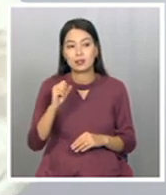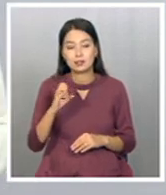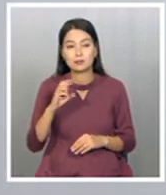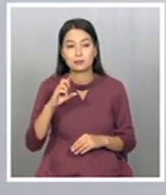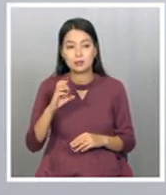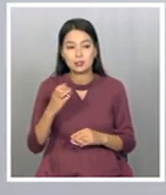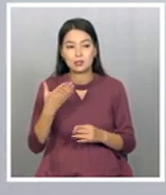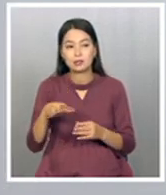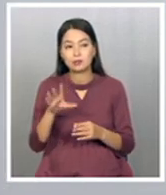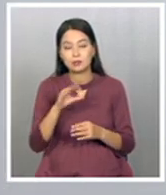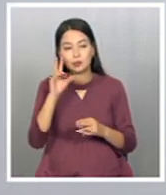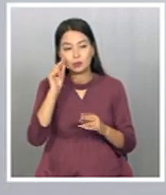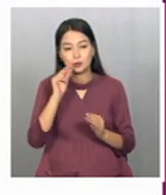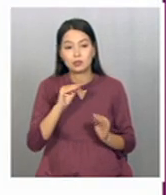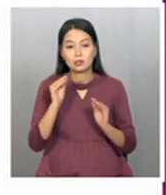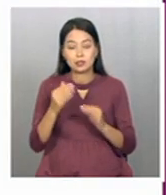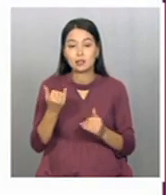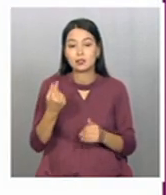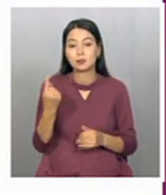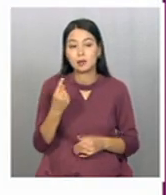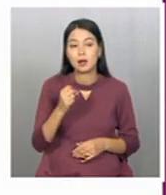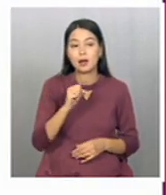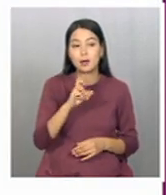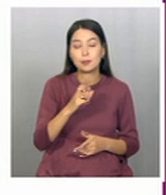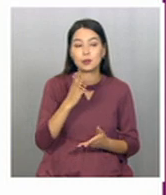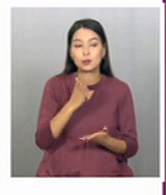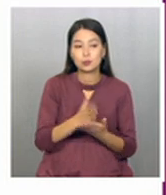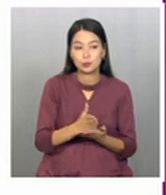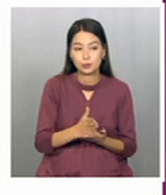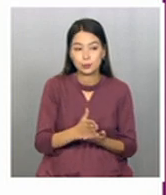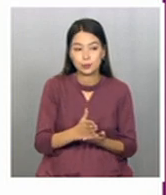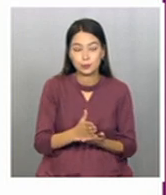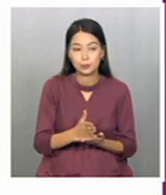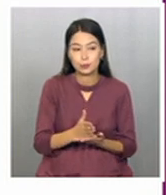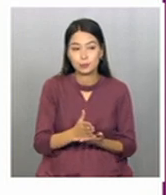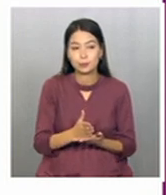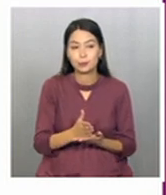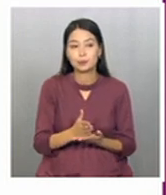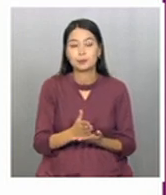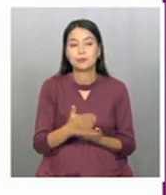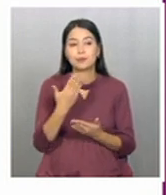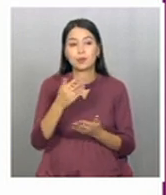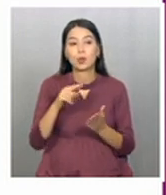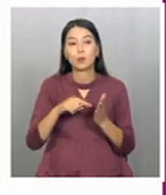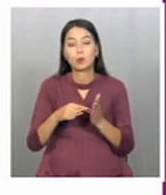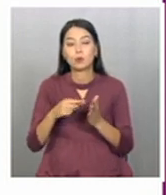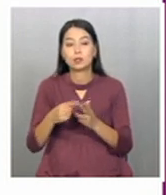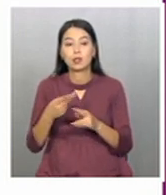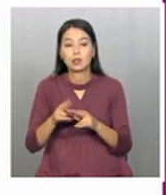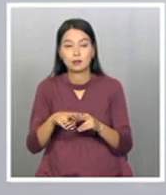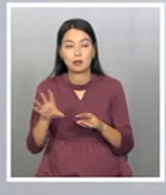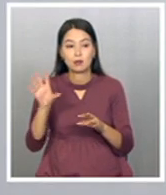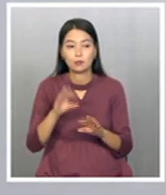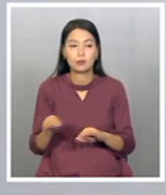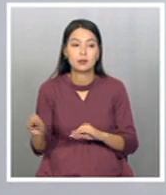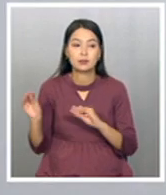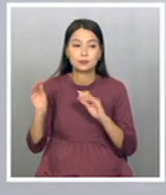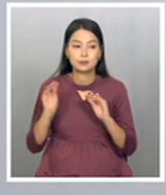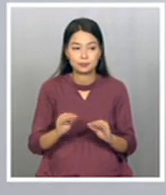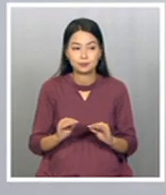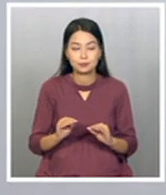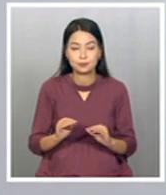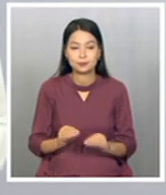түзуін табайық. Бұл жердегі x1, y1 координаттарының орнында алдыменен мына жерде